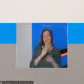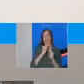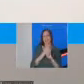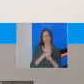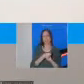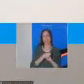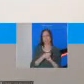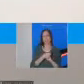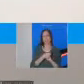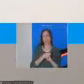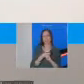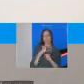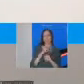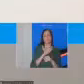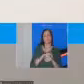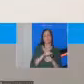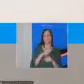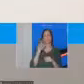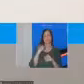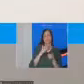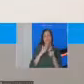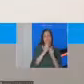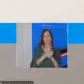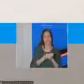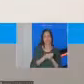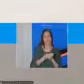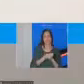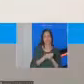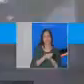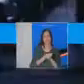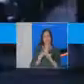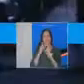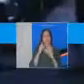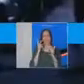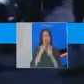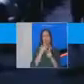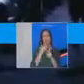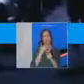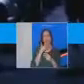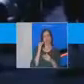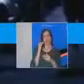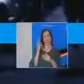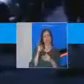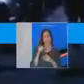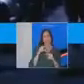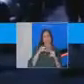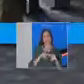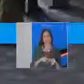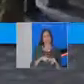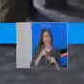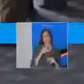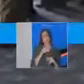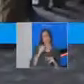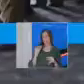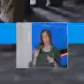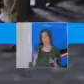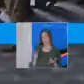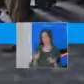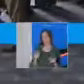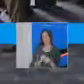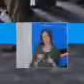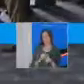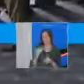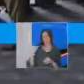איזשהו שינוי. ובזמן שהוא עבר את השינוי הזה, אז הקהילה היהודית-אמריקאית בעצם די נשארה אותו דבר.